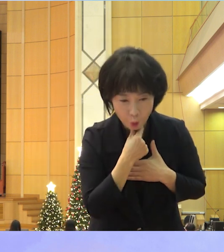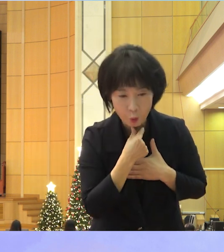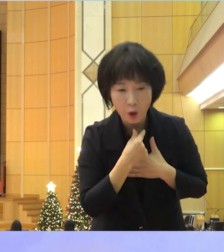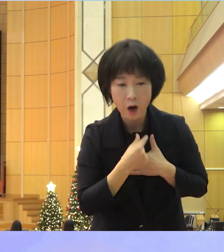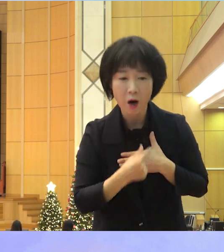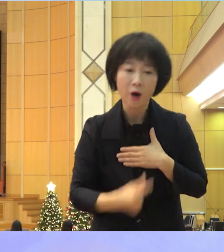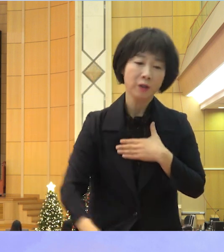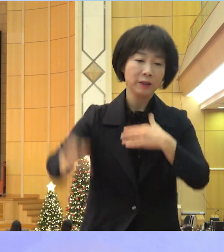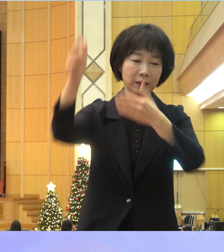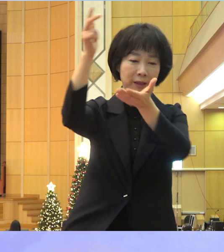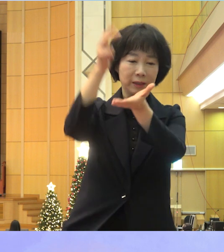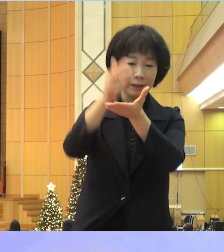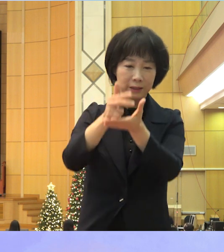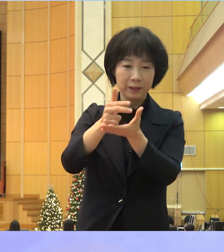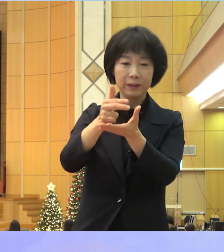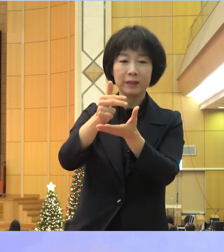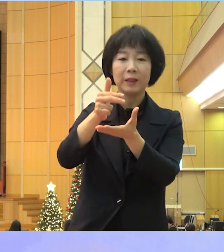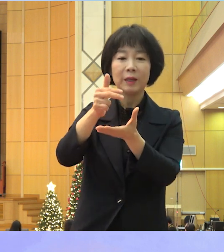마음의